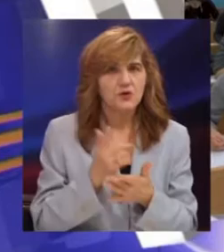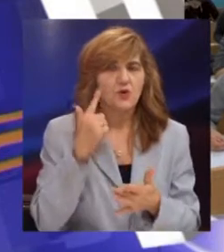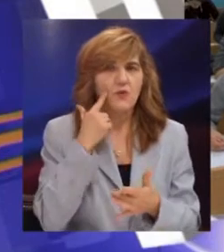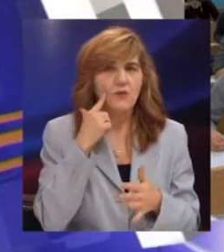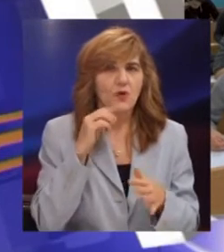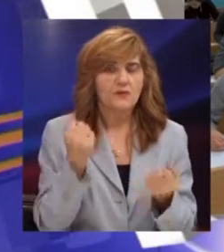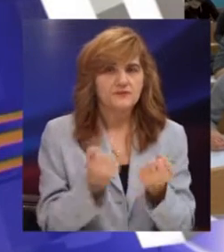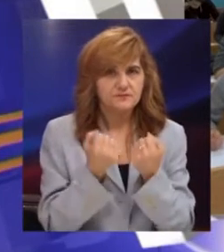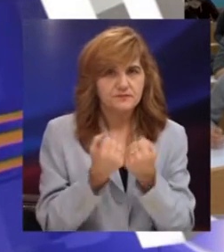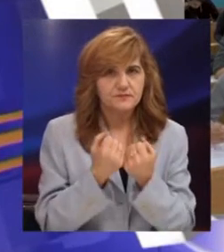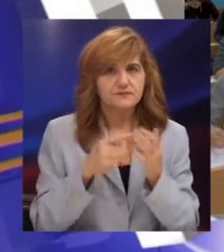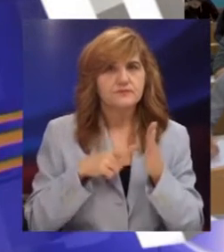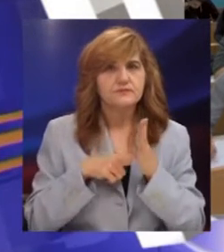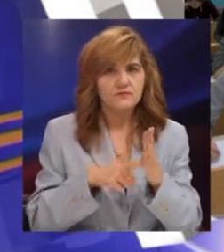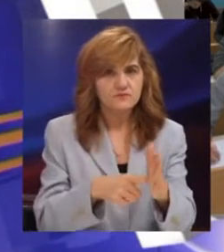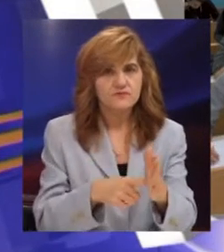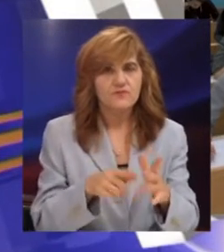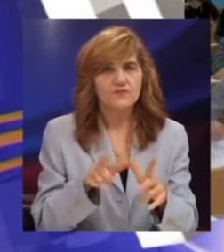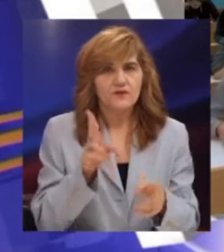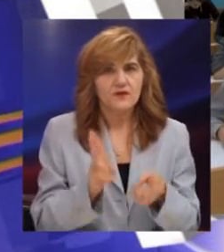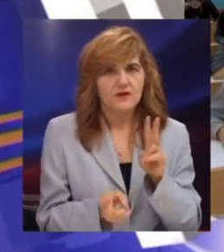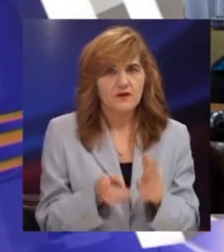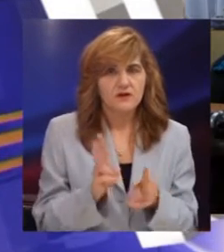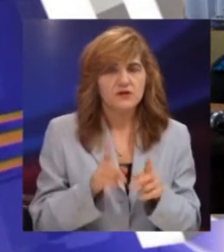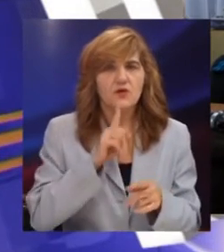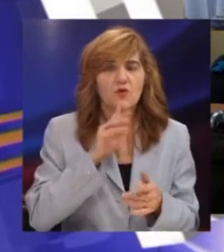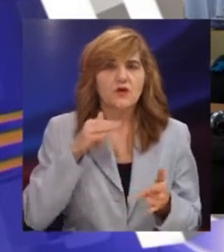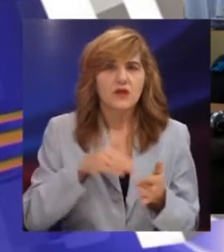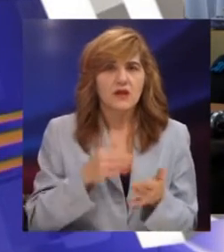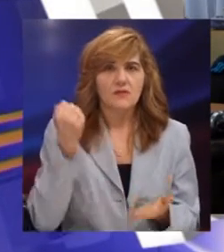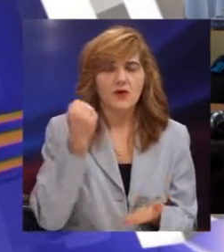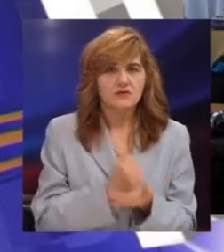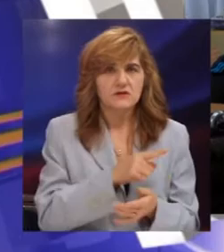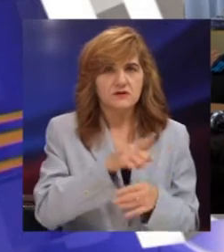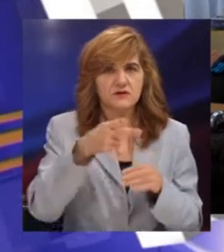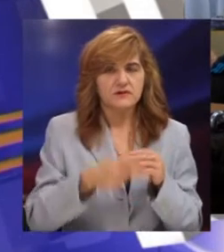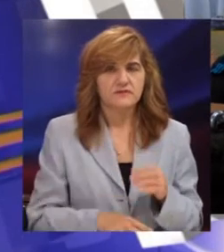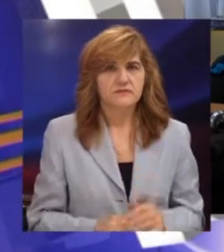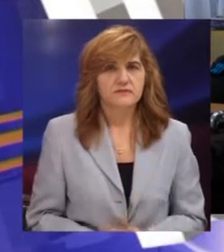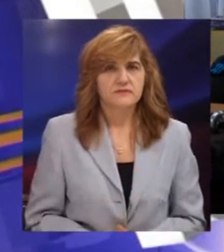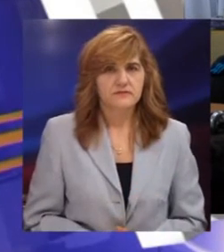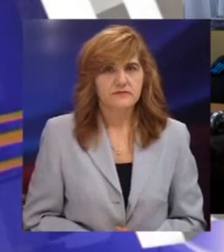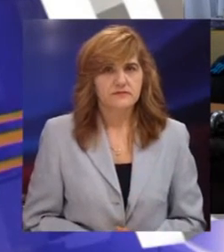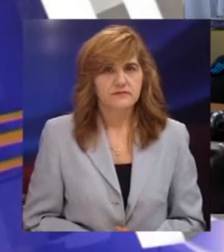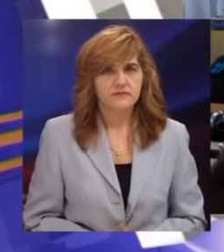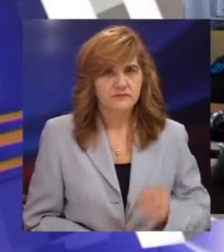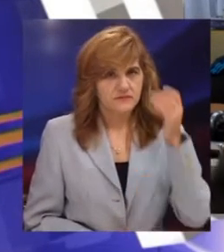prethodiće probni test koji treba da pokaže i đacima i nastavnicima koje gradivo još treba utvrditi do završnog ispita.